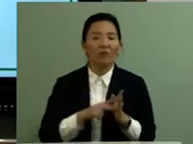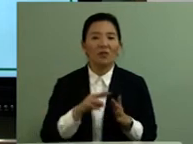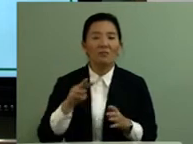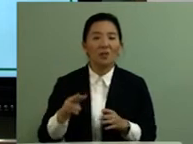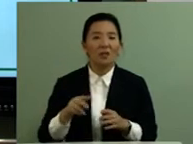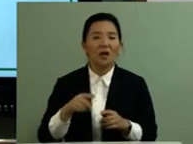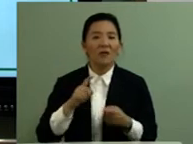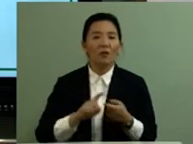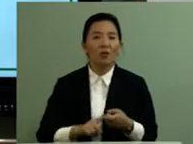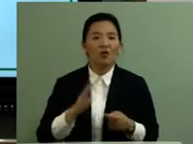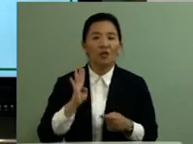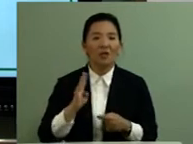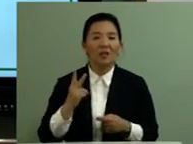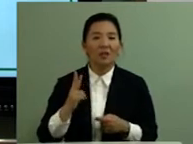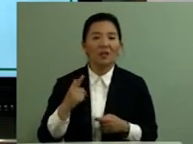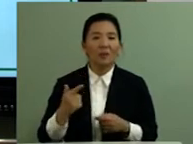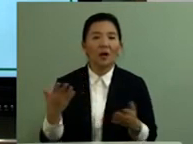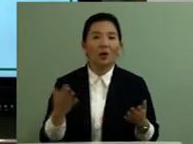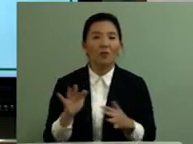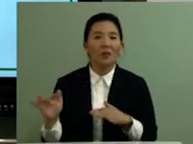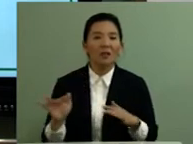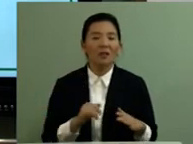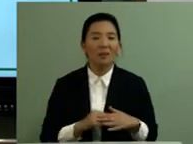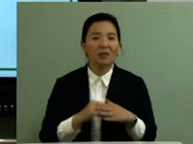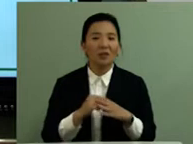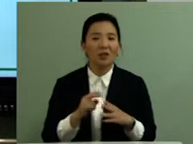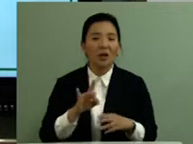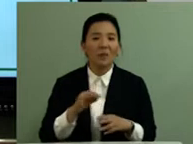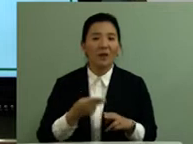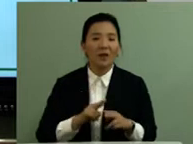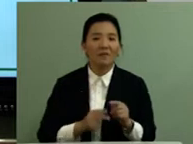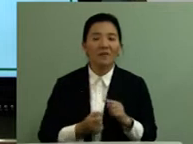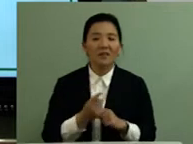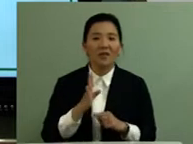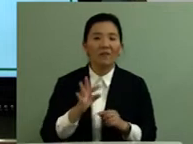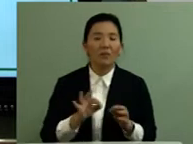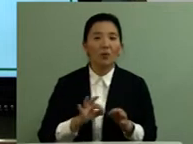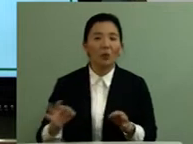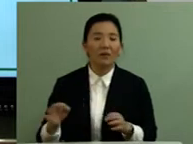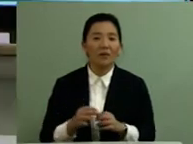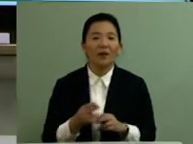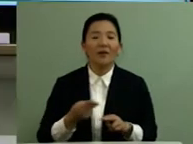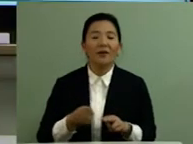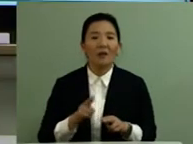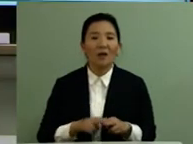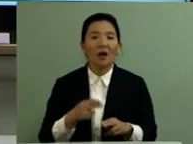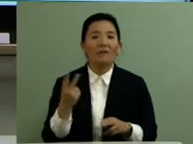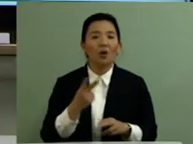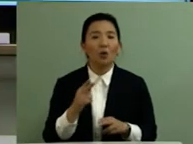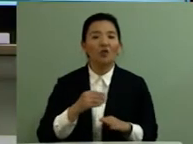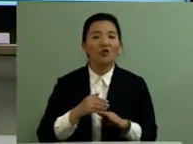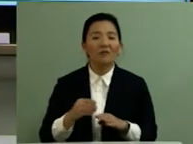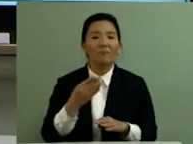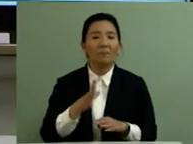висит груз массой 4 килограмма. Какое механическое напряжение при этом возникло в проволоке? Итак, вы во второй